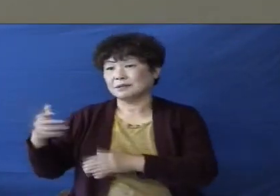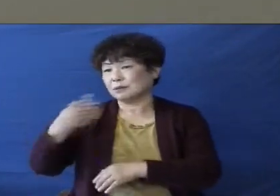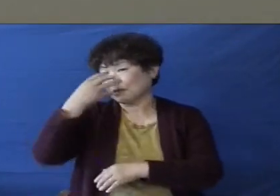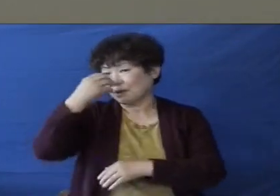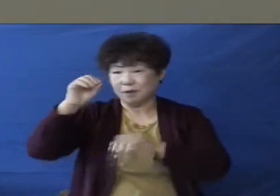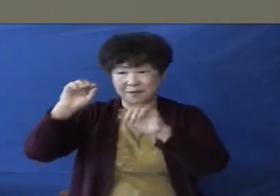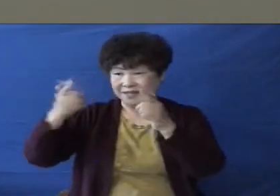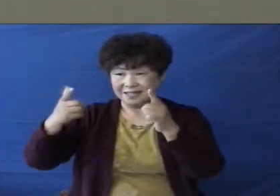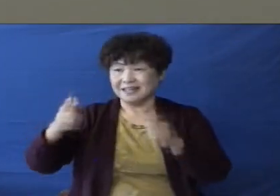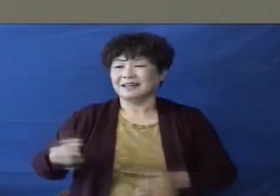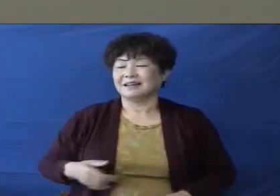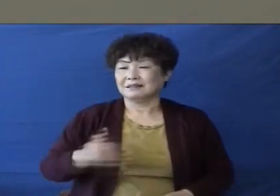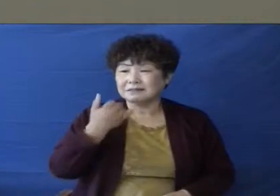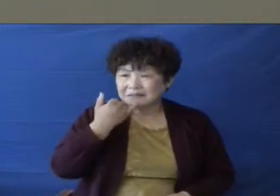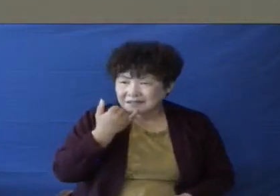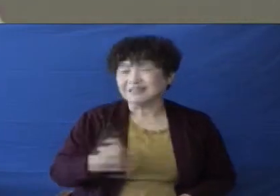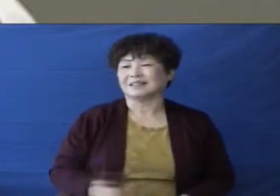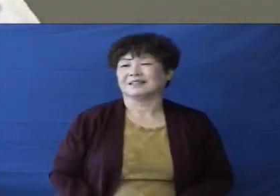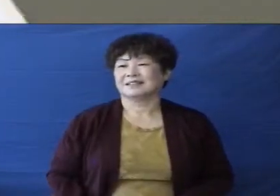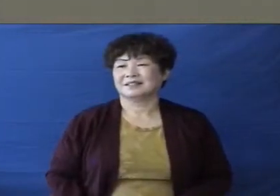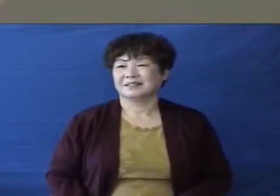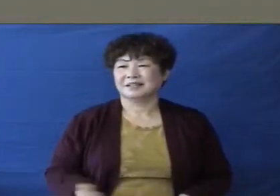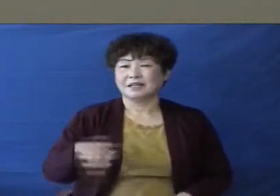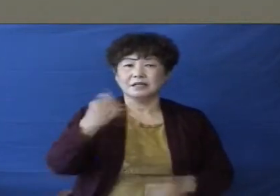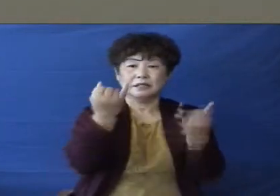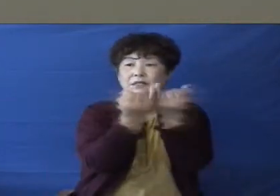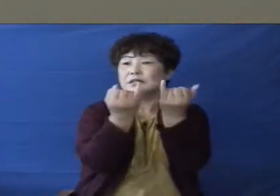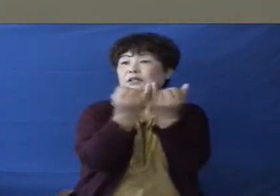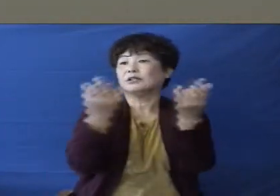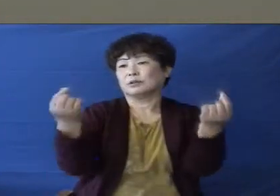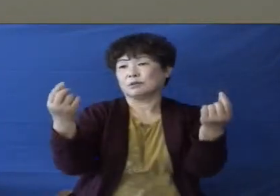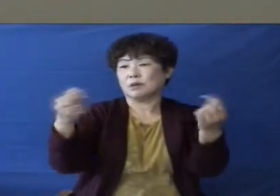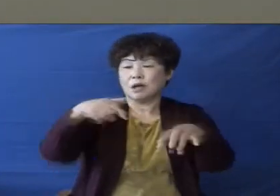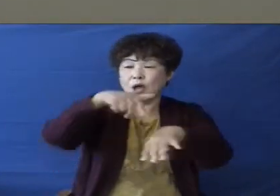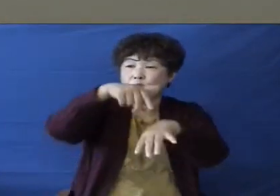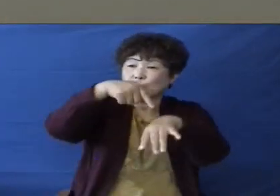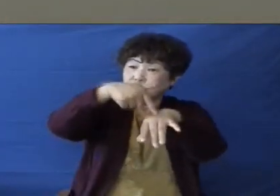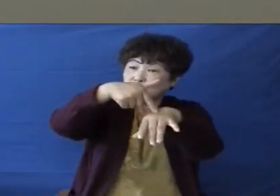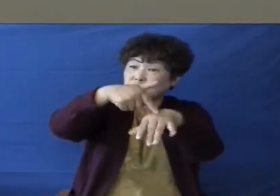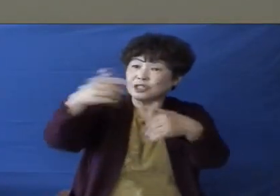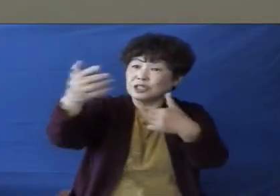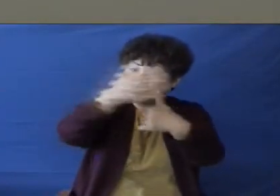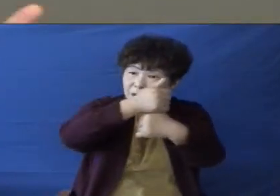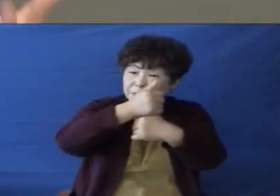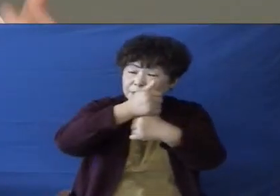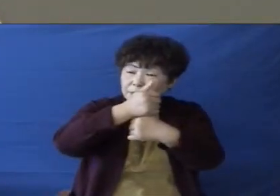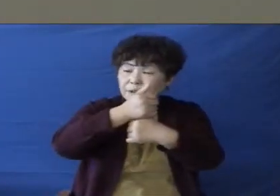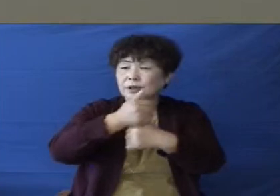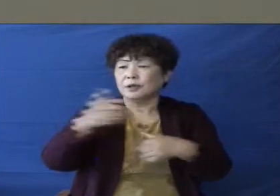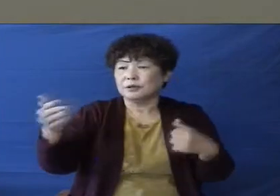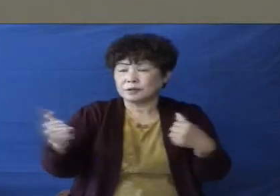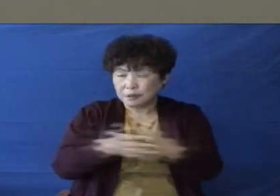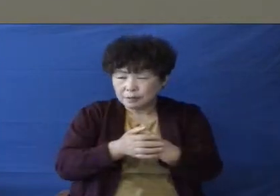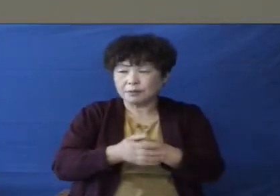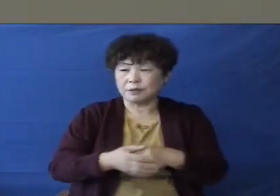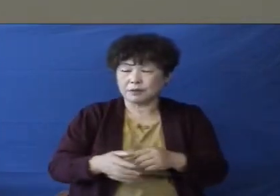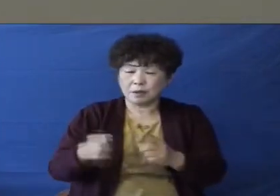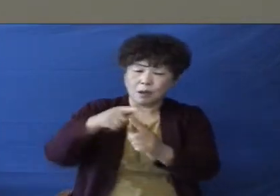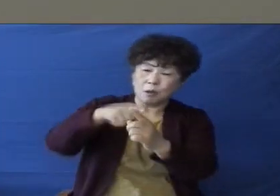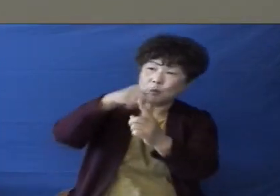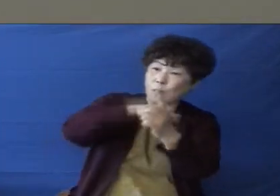앓고 사단에게 매인 바 디 오 태 요 이 구축 병에 걸린 것도 귀신 때문이라고 하는데